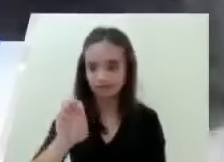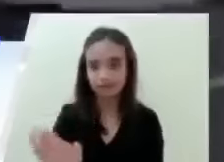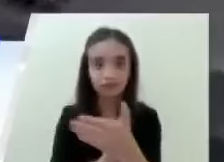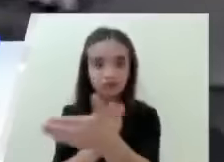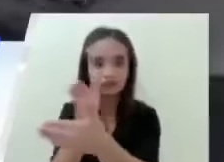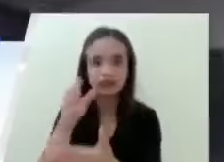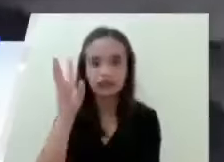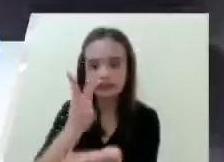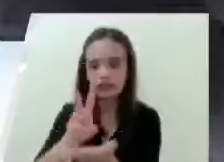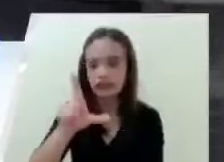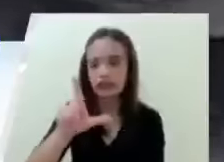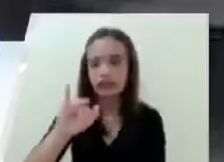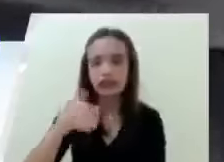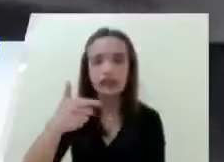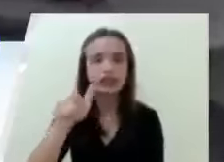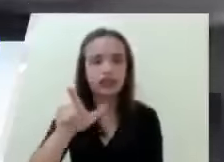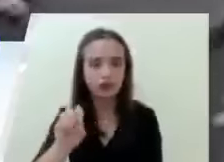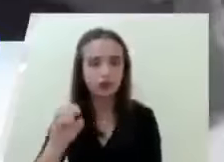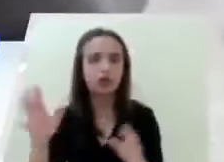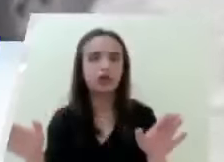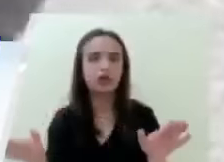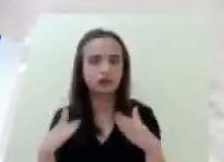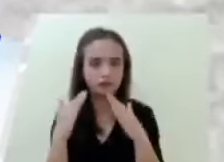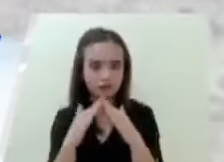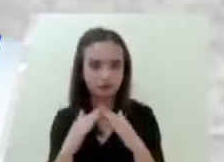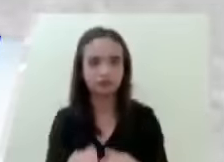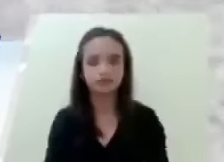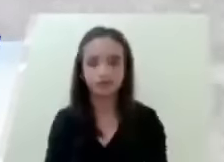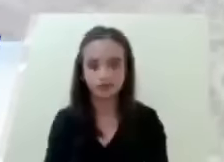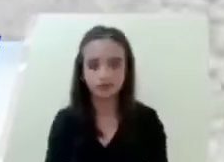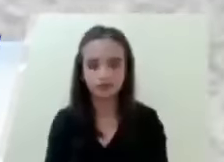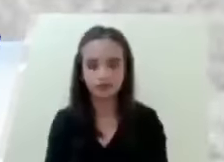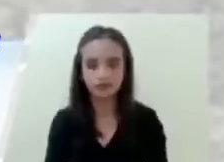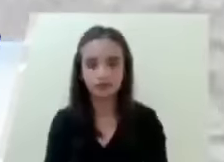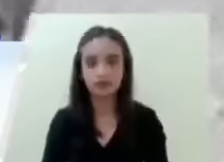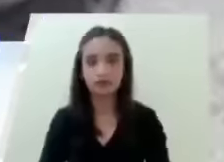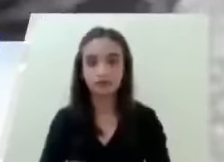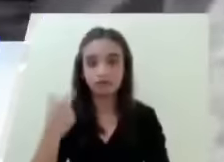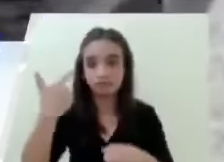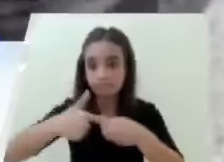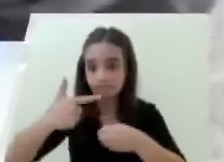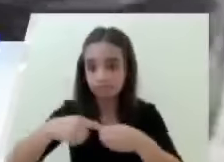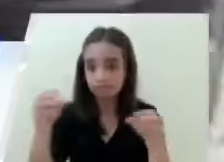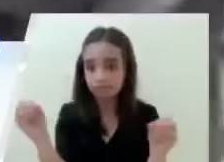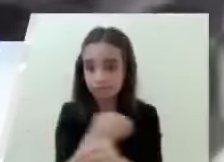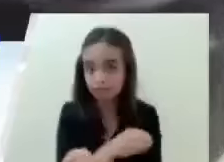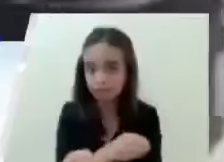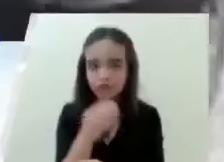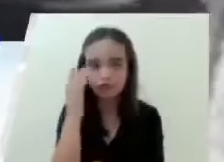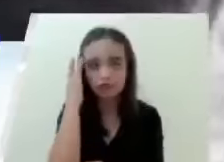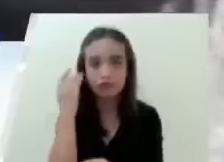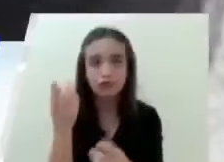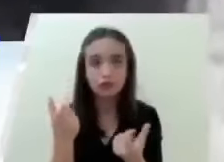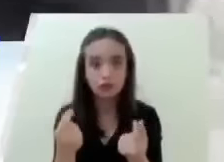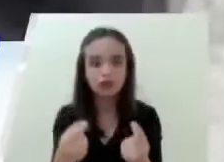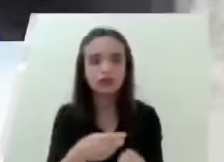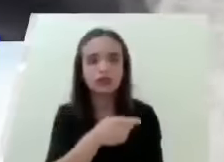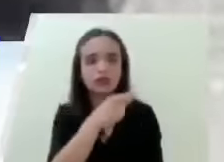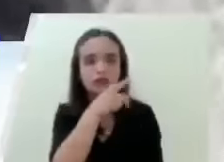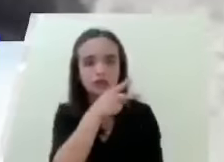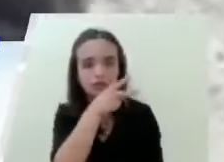At sa isang gasolinahan, dinakip ang subject ng warrant of arrest.